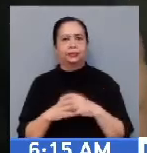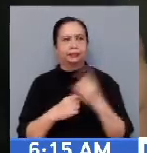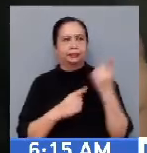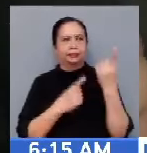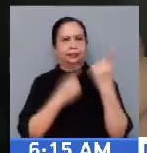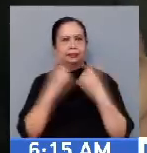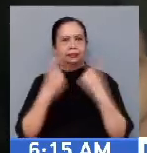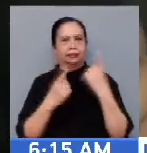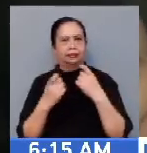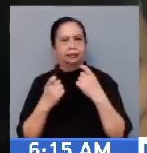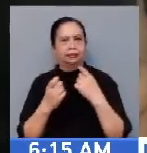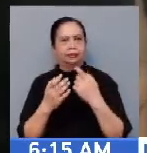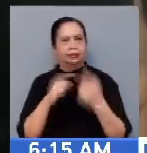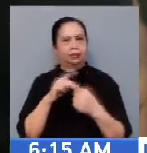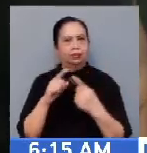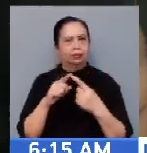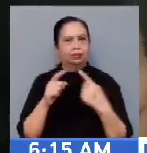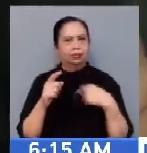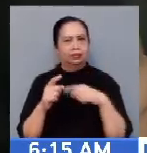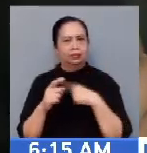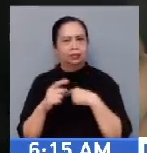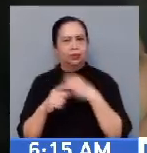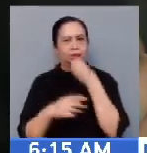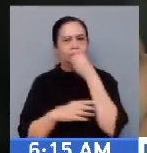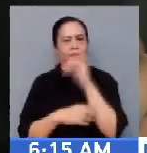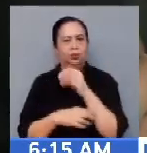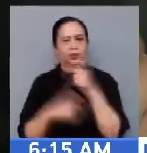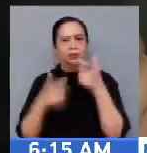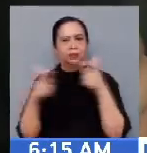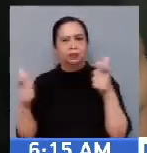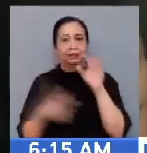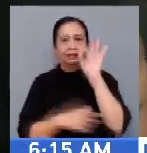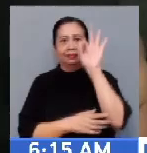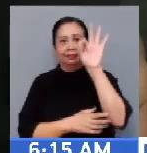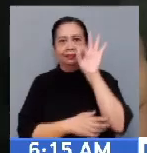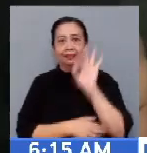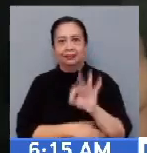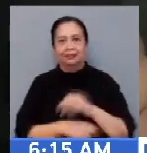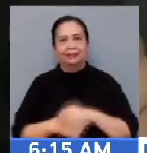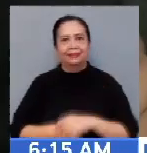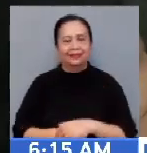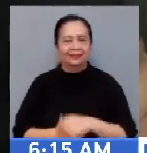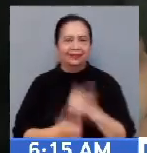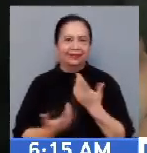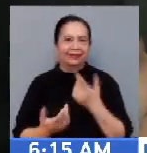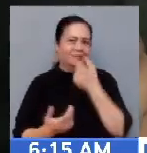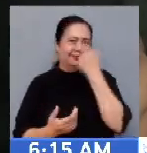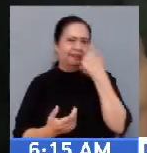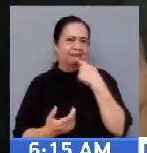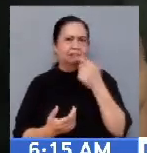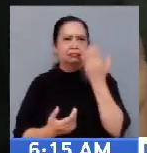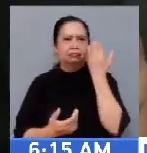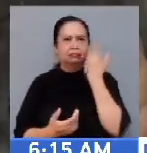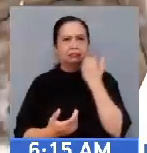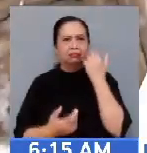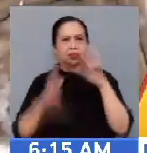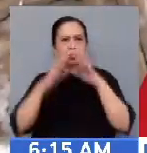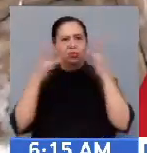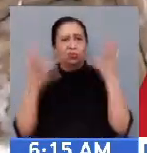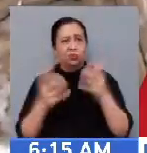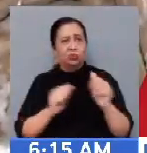daw ba tayo makaka-order ng large French fries? Ano? Dahil sinasabi ho, nagkakaroon ho ng global shortage